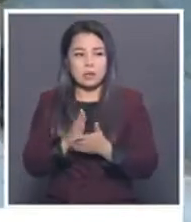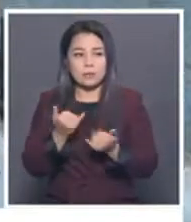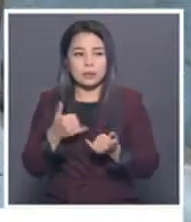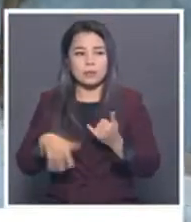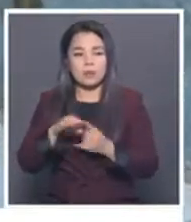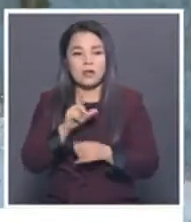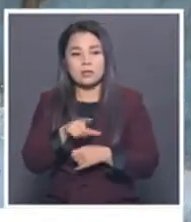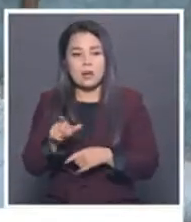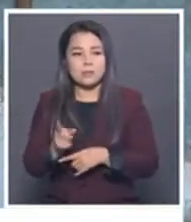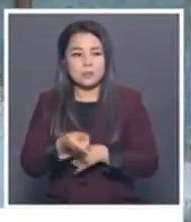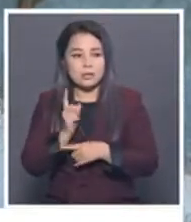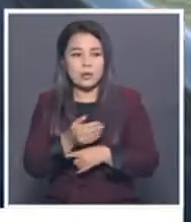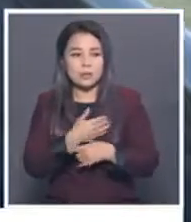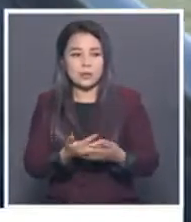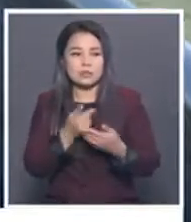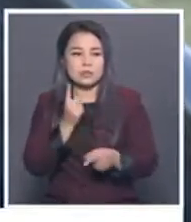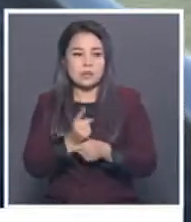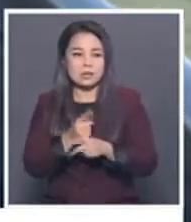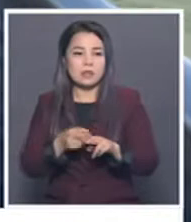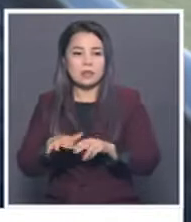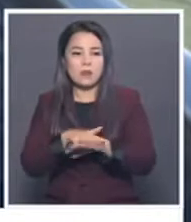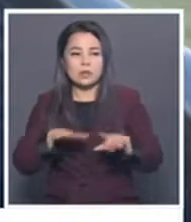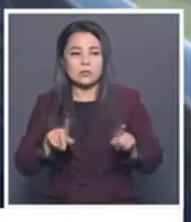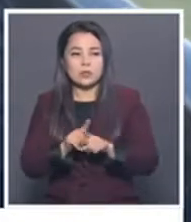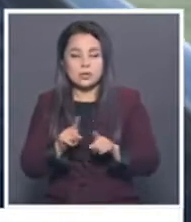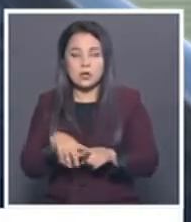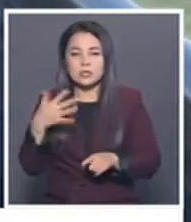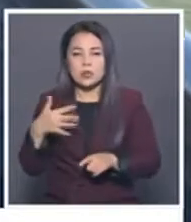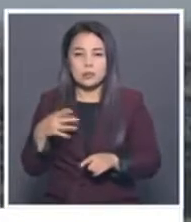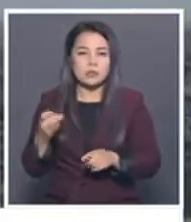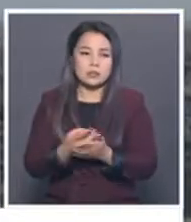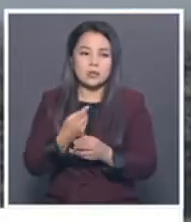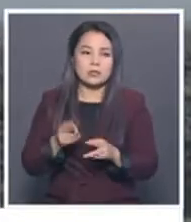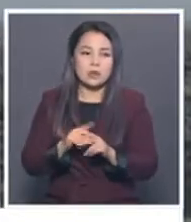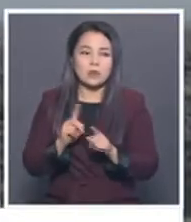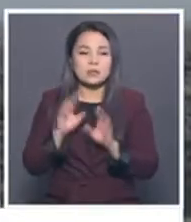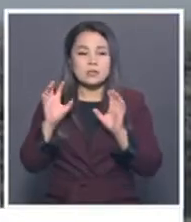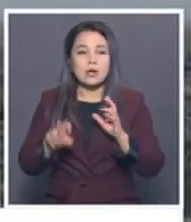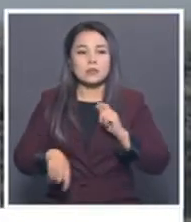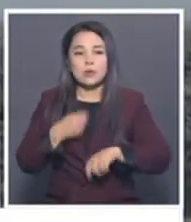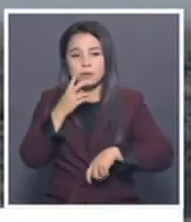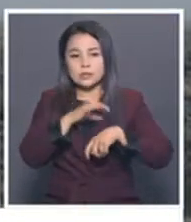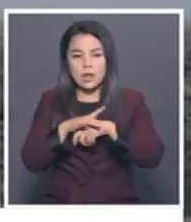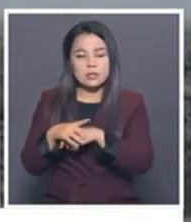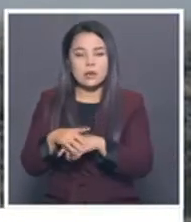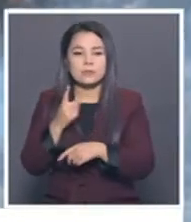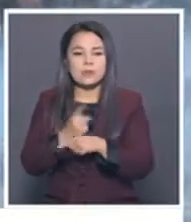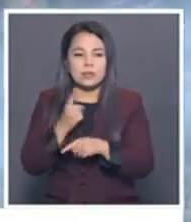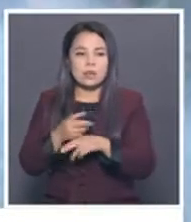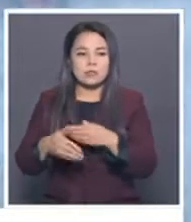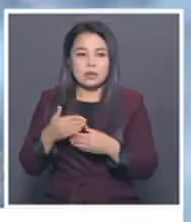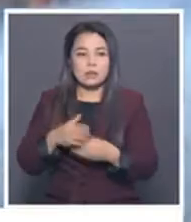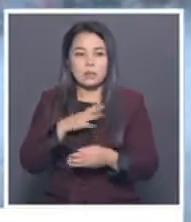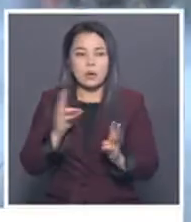тайраңдағысы келетіндер көп. Мамандардың қырағылығының арқасында былтыр 50 мәрте заңды белден басқандардың жолы кесілді. Оттан да қауіп күшті.